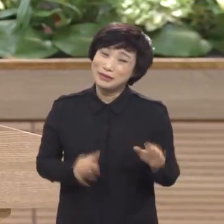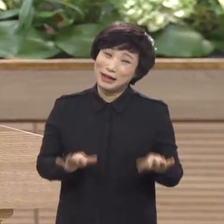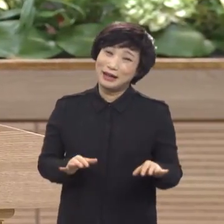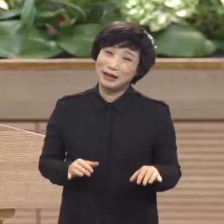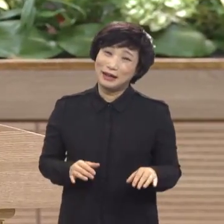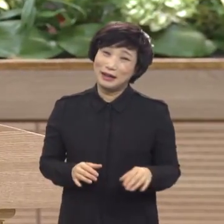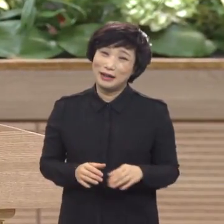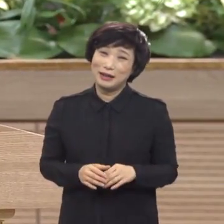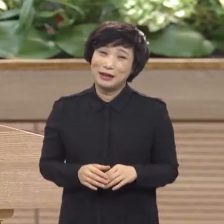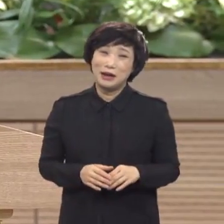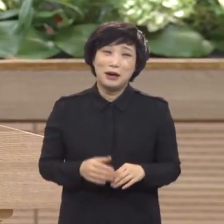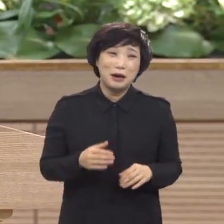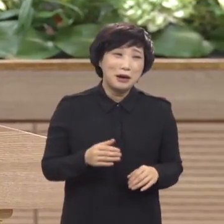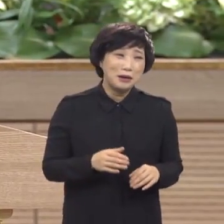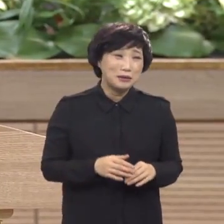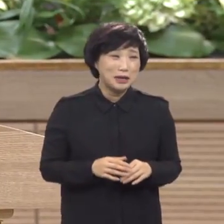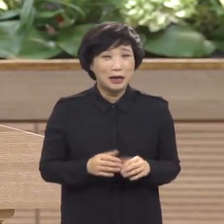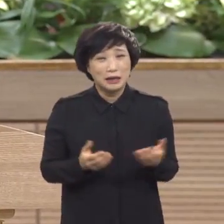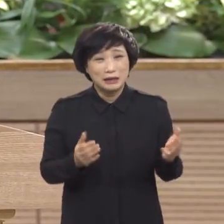건 다 몰라도